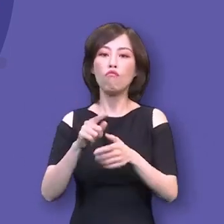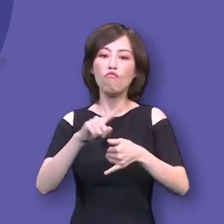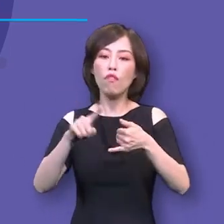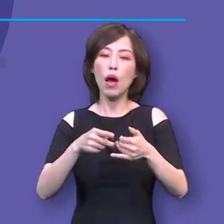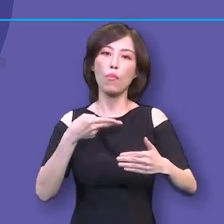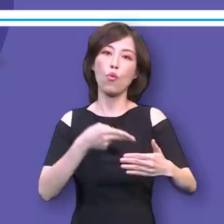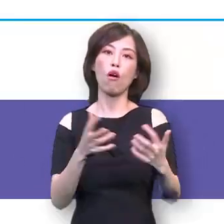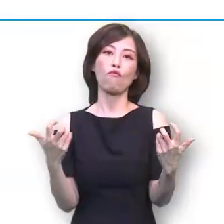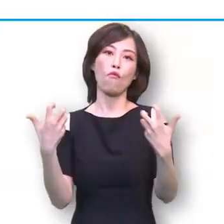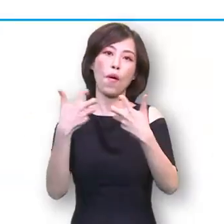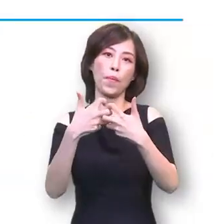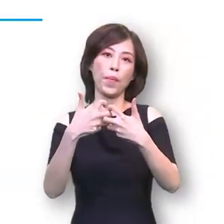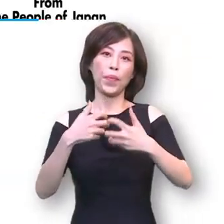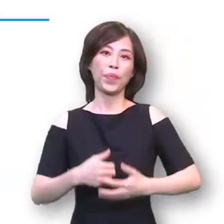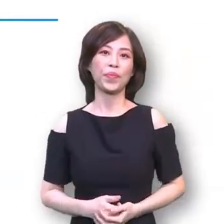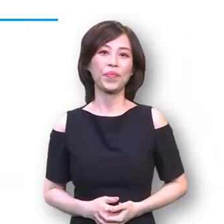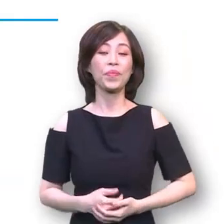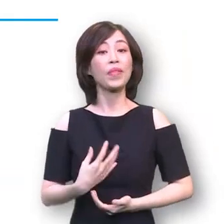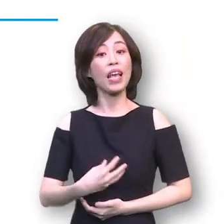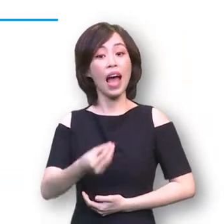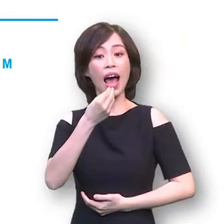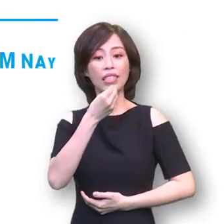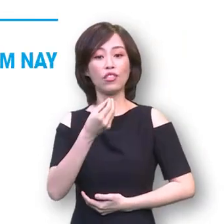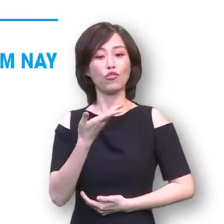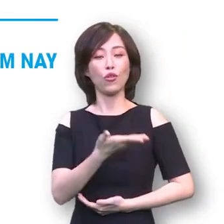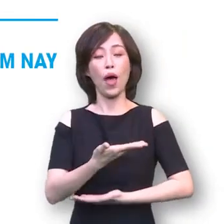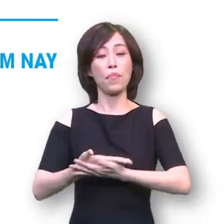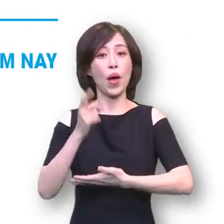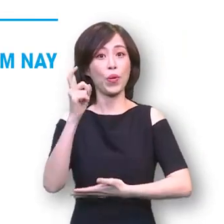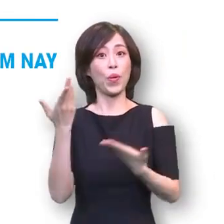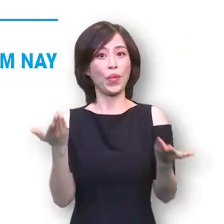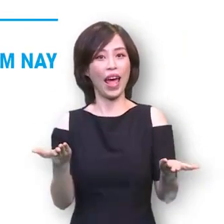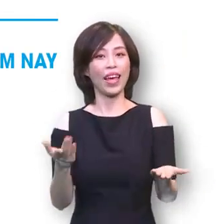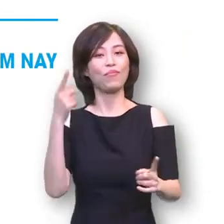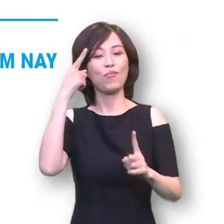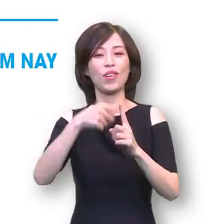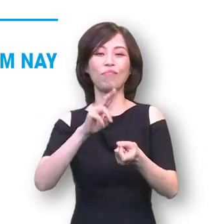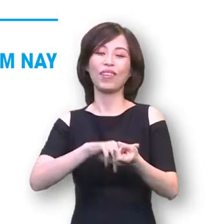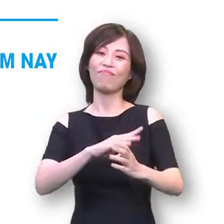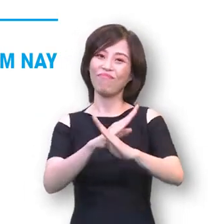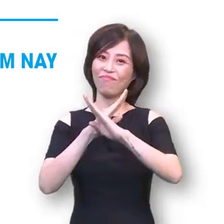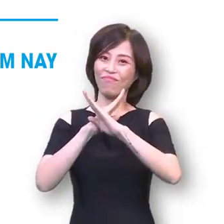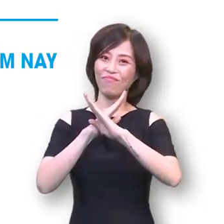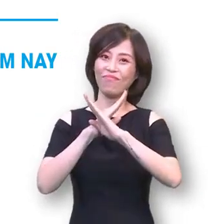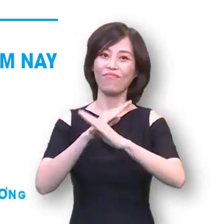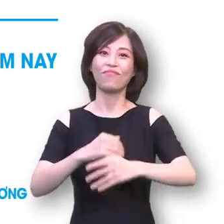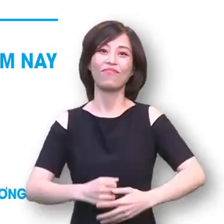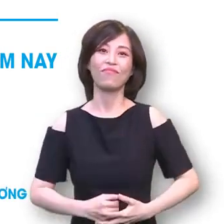nhất. Tăng cường dinh dưỡng cho trẻ ngay từ hôm nay để phòng chống dịch bệnh,